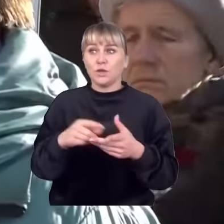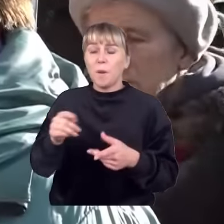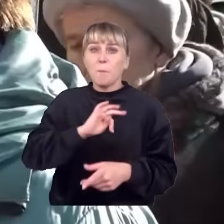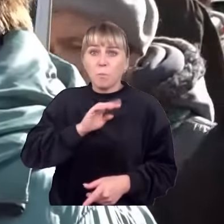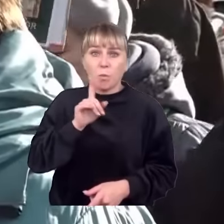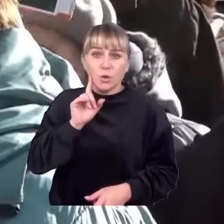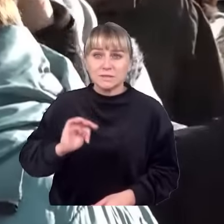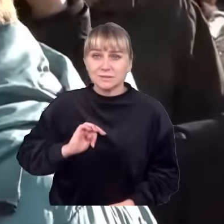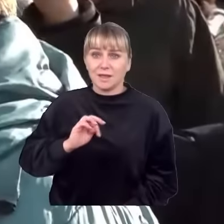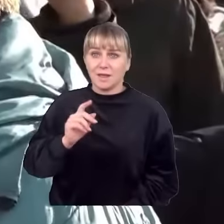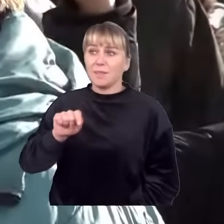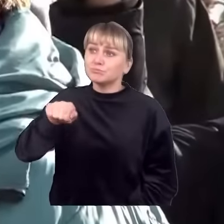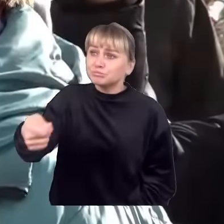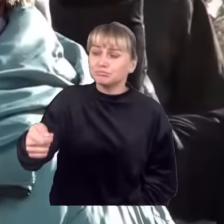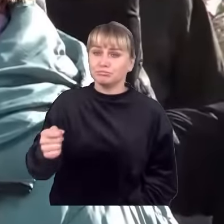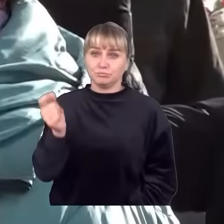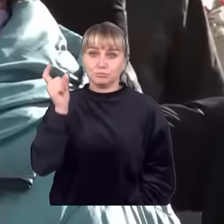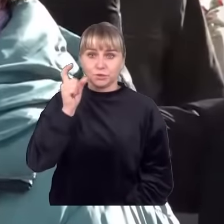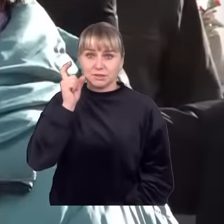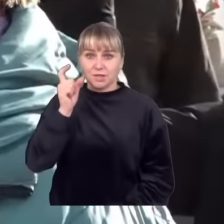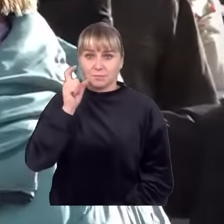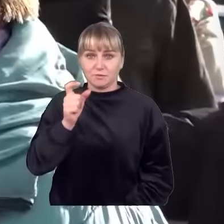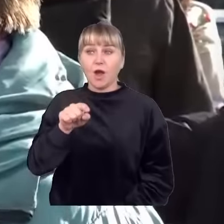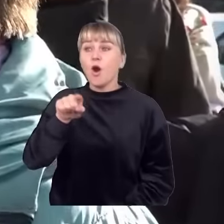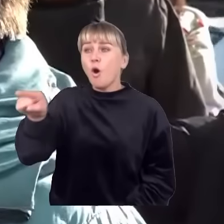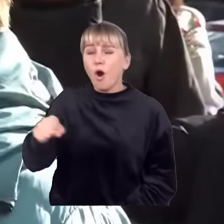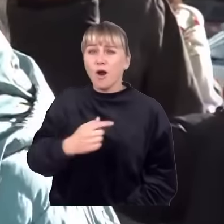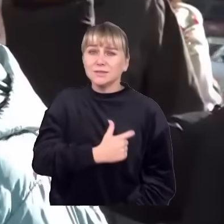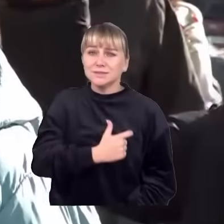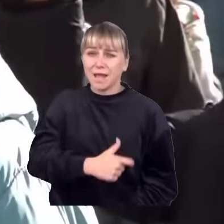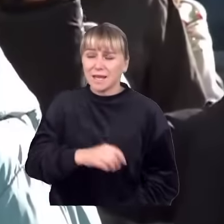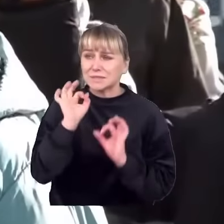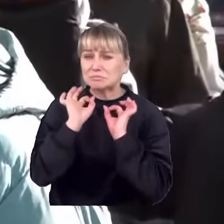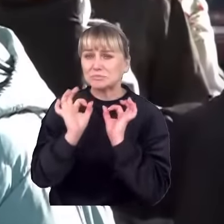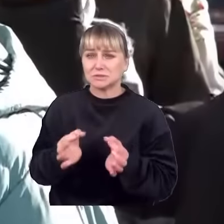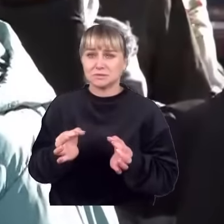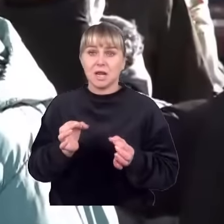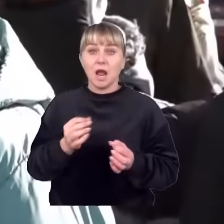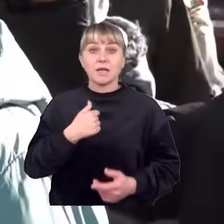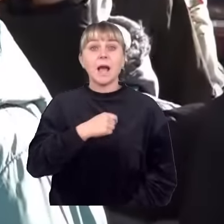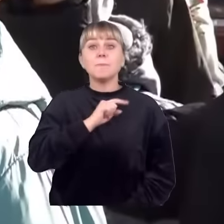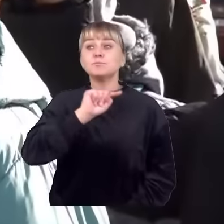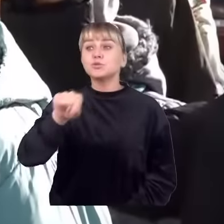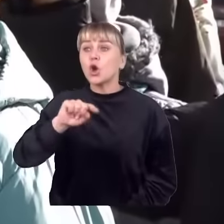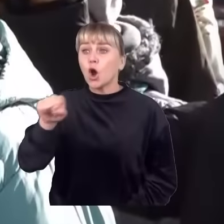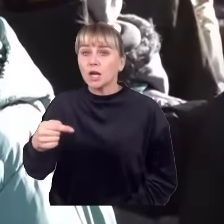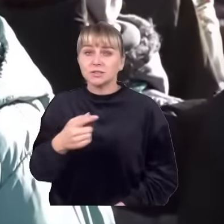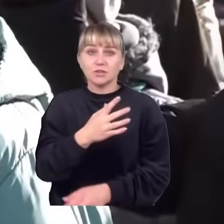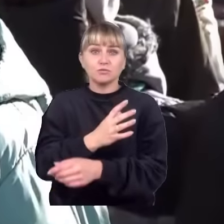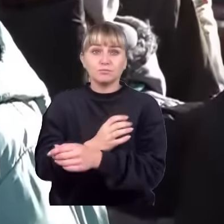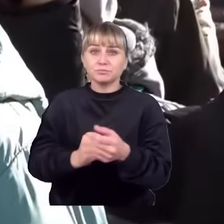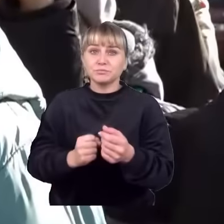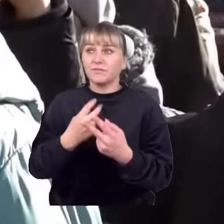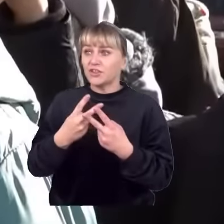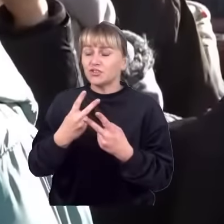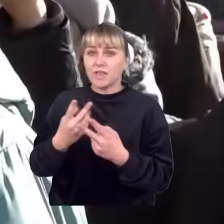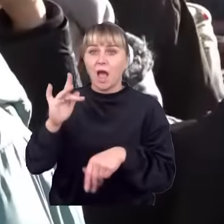syna. Bo on życie oddałby każdemu człowiekowi, a kiedy ja tam zachodzę do więzienia, on jest jako najbardziej niebezpieczny